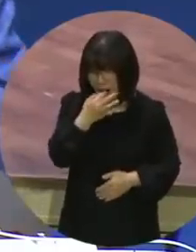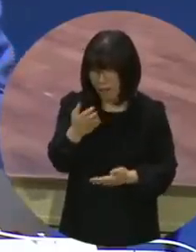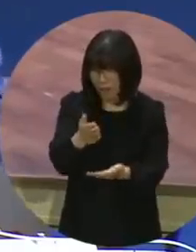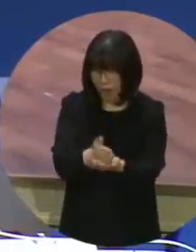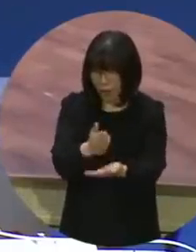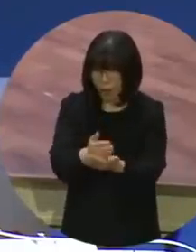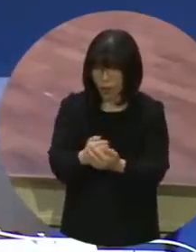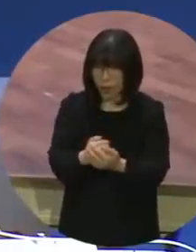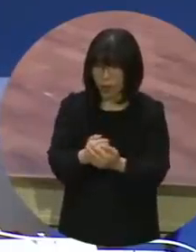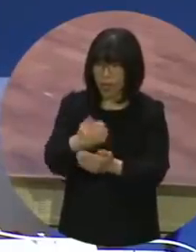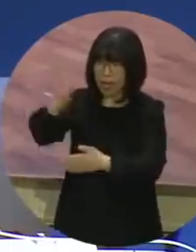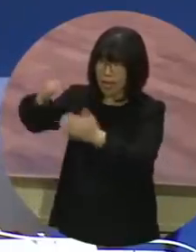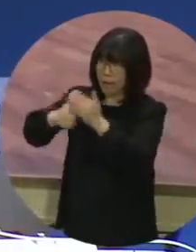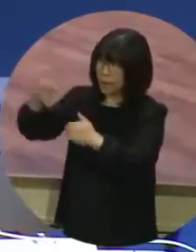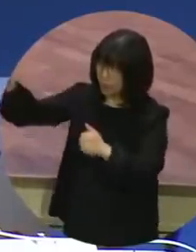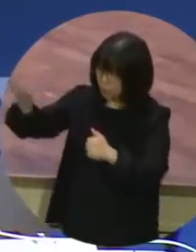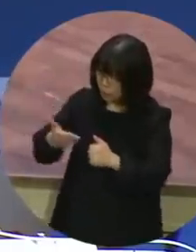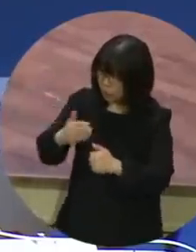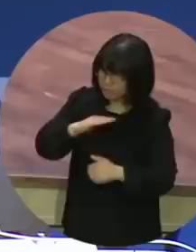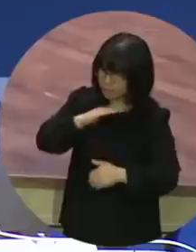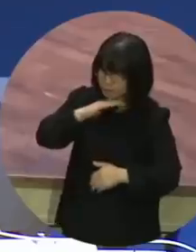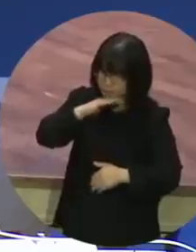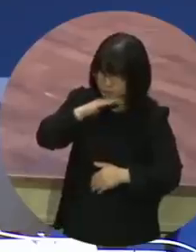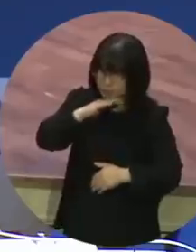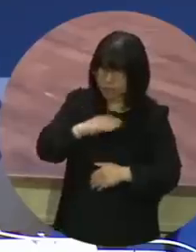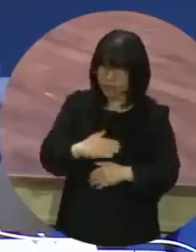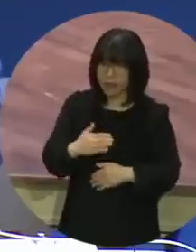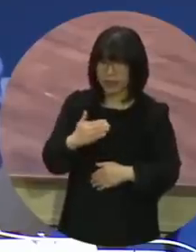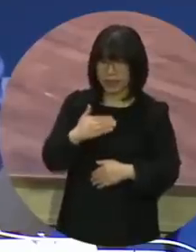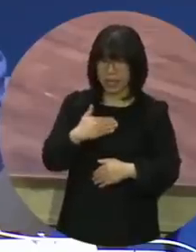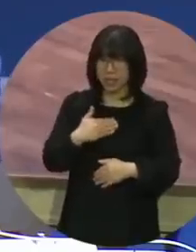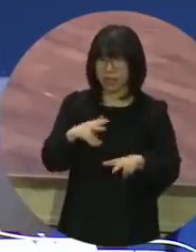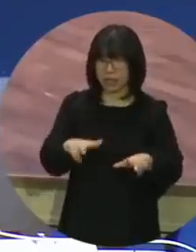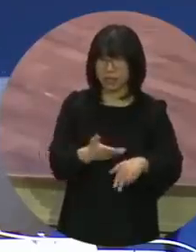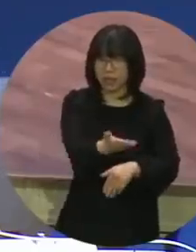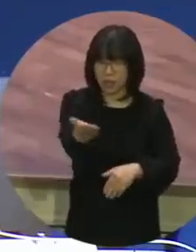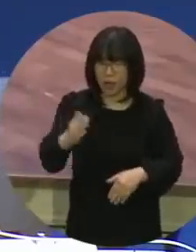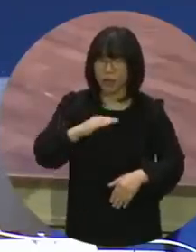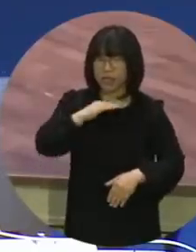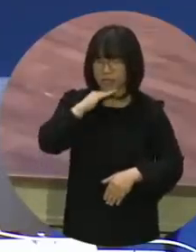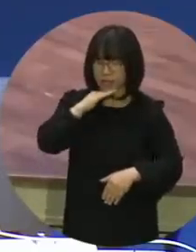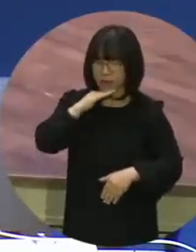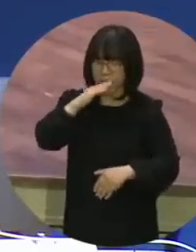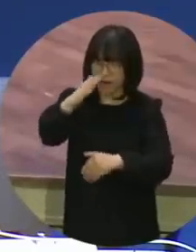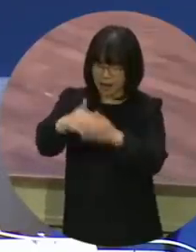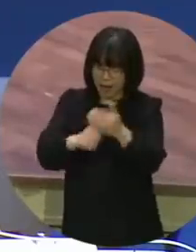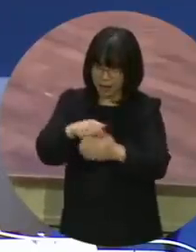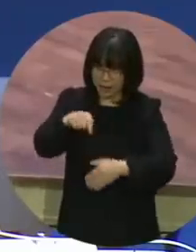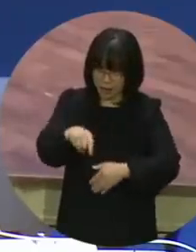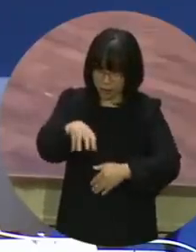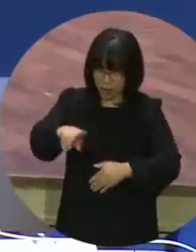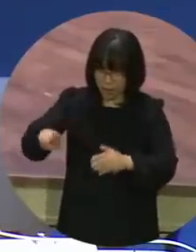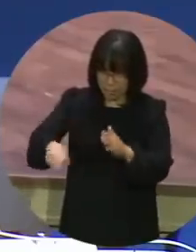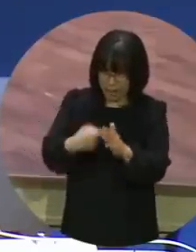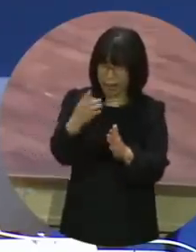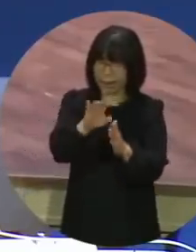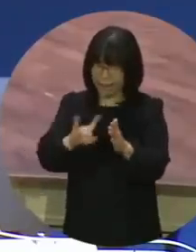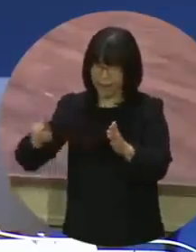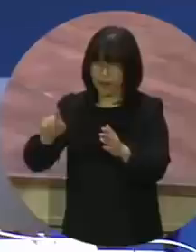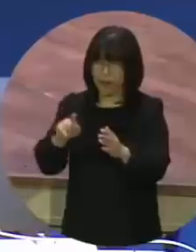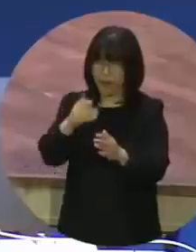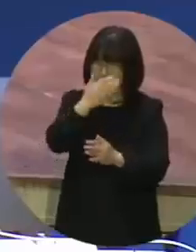말이에요. 기다리시라고 기다리시라고. 저는 여러분들을 기도합니다. 하나님이요 백배로 본당을 예하여 헌신하신